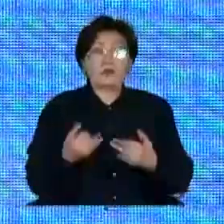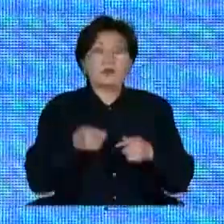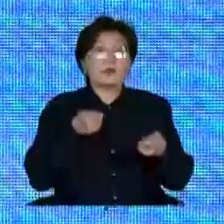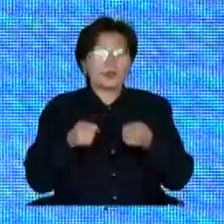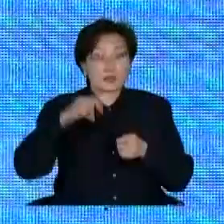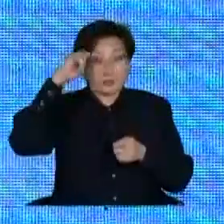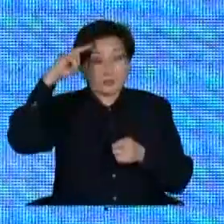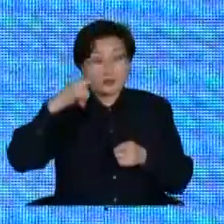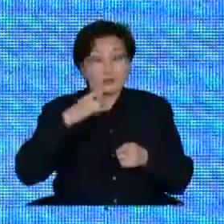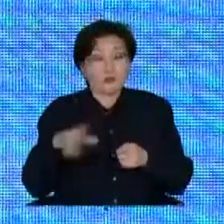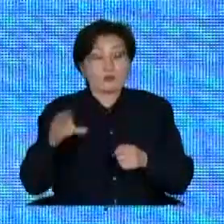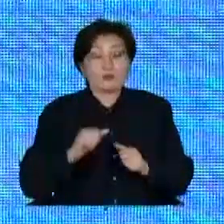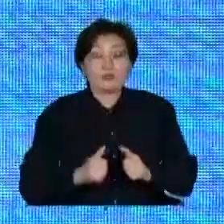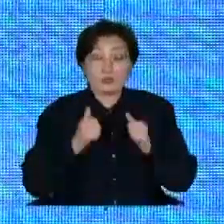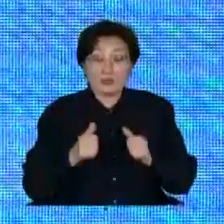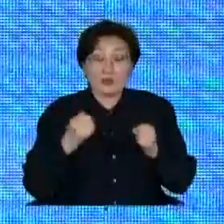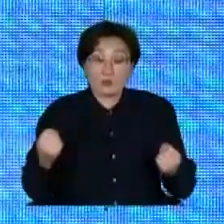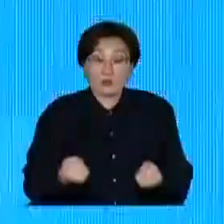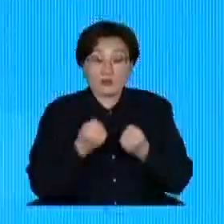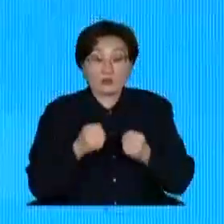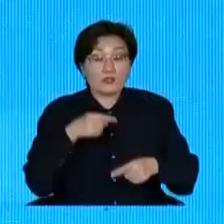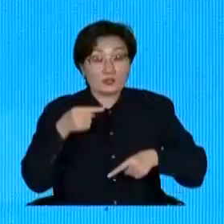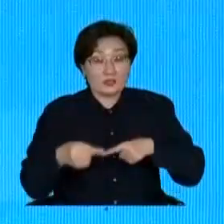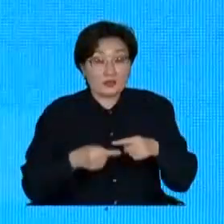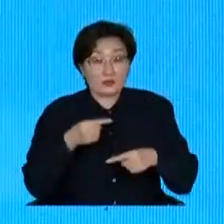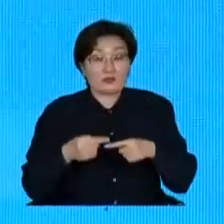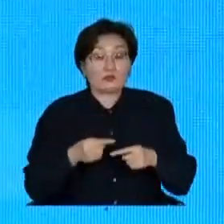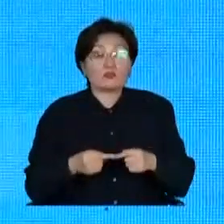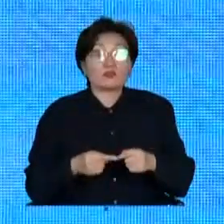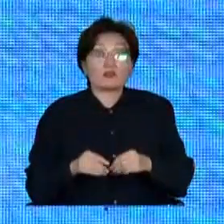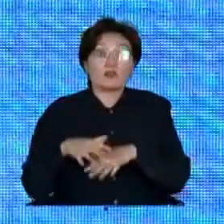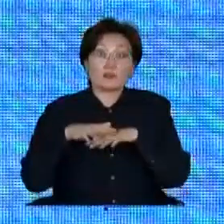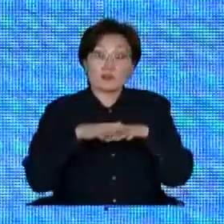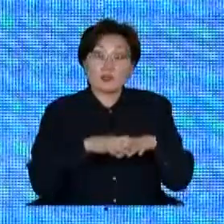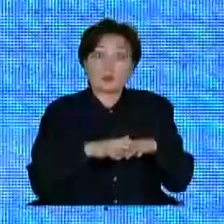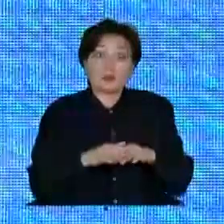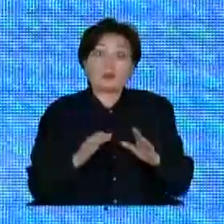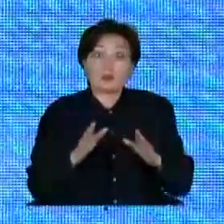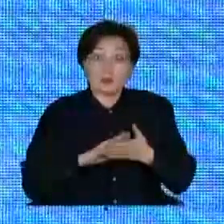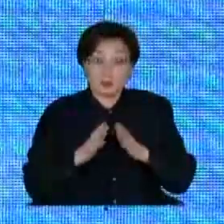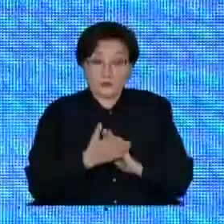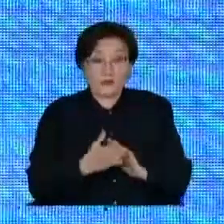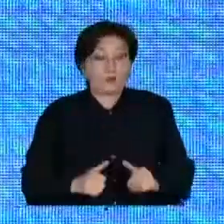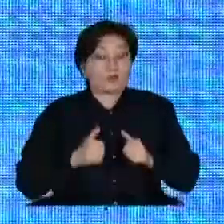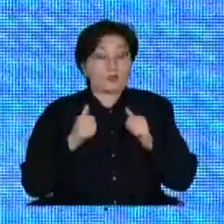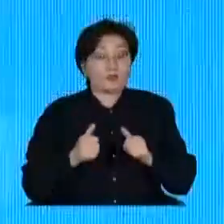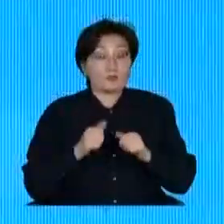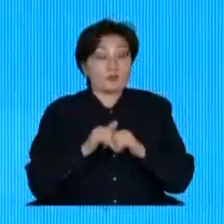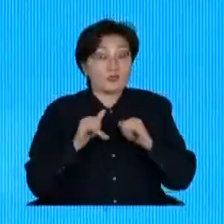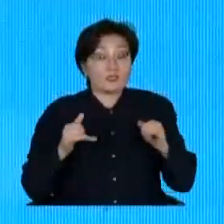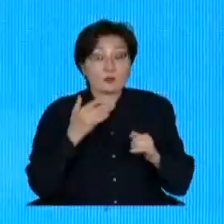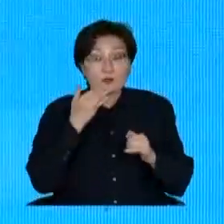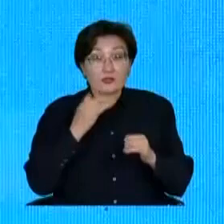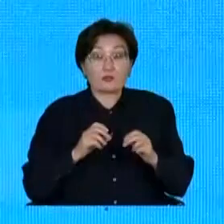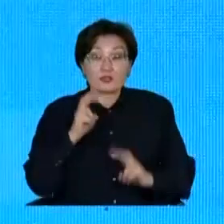Правительство Казахстана приложит все усилия для поддержания стабильного и предсказуемого инвестиционного климата. Мы стремимся к тому, чтобы с развитием